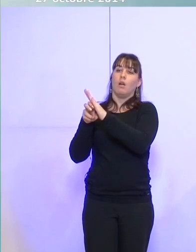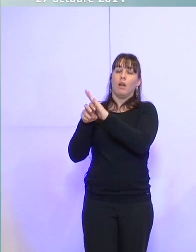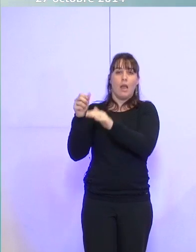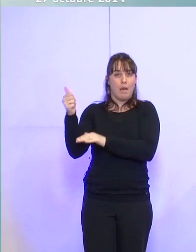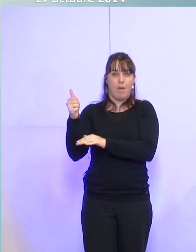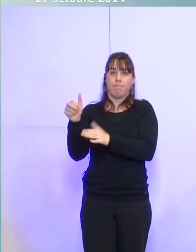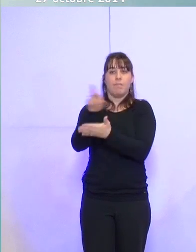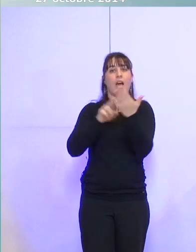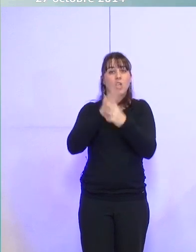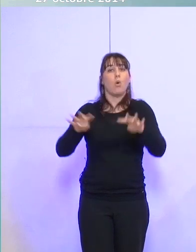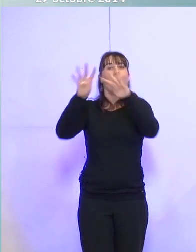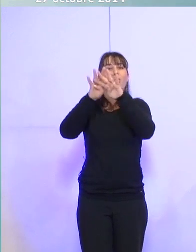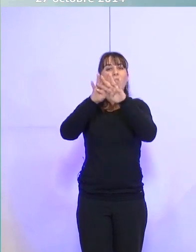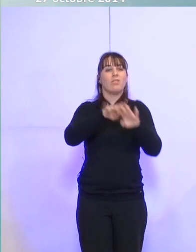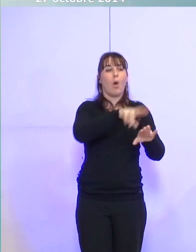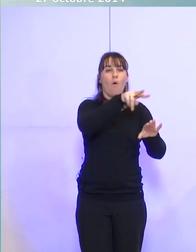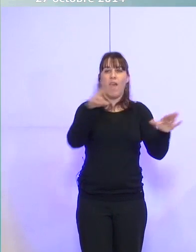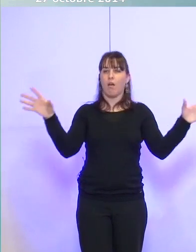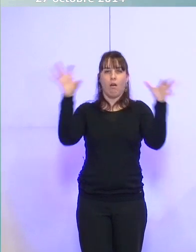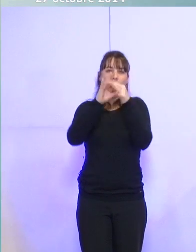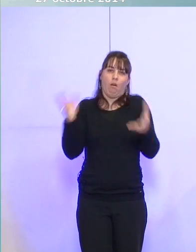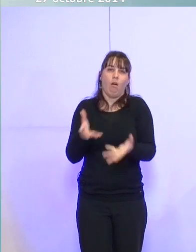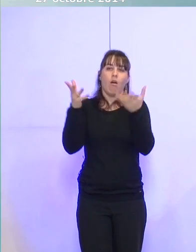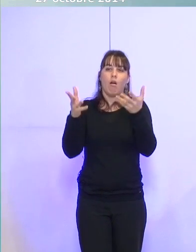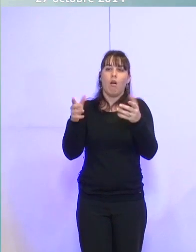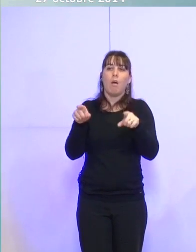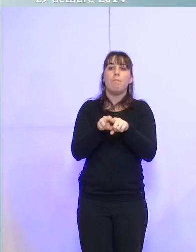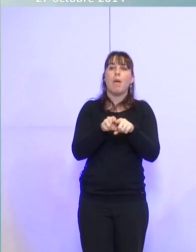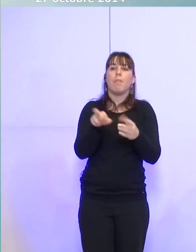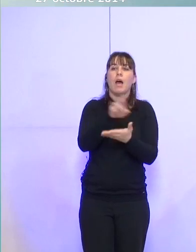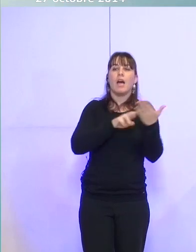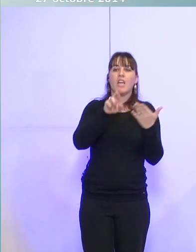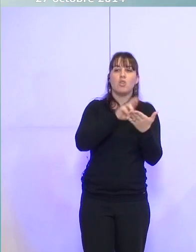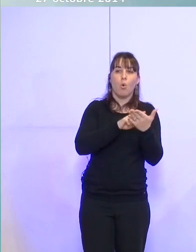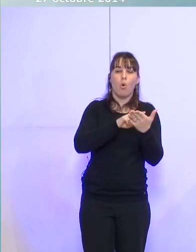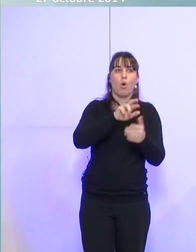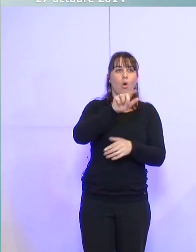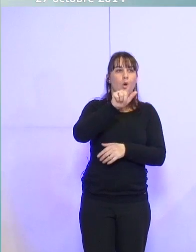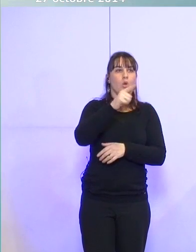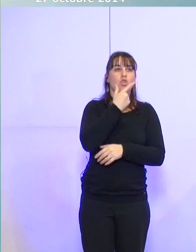de la région Rhône-Alpes Auvergne au même titre que la région genevoise.